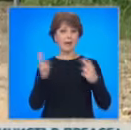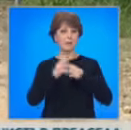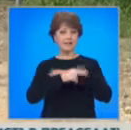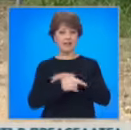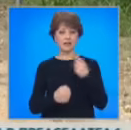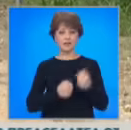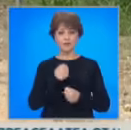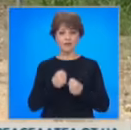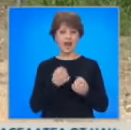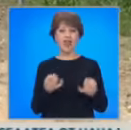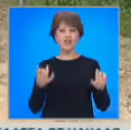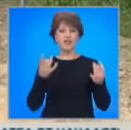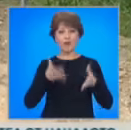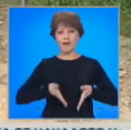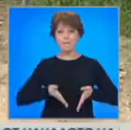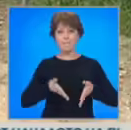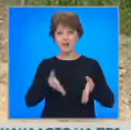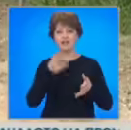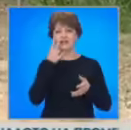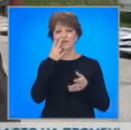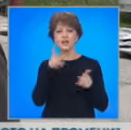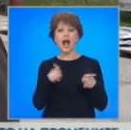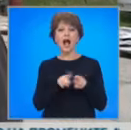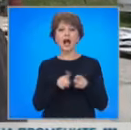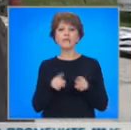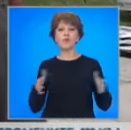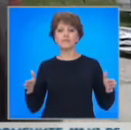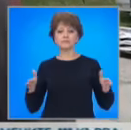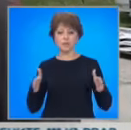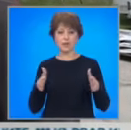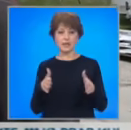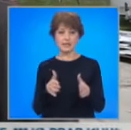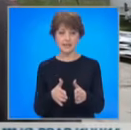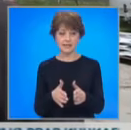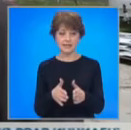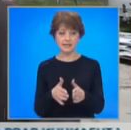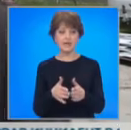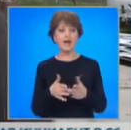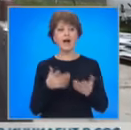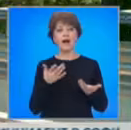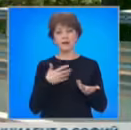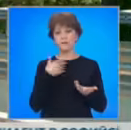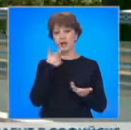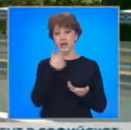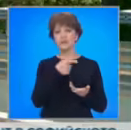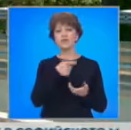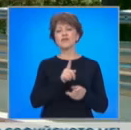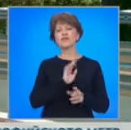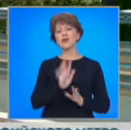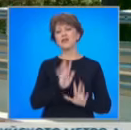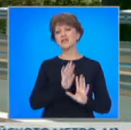обаче, новоремонтираният път изглежда като стеснен. Казвам ви го, откровено тук ще стане мазало след време.